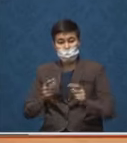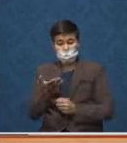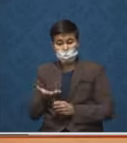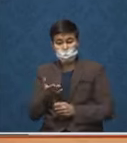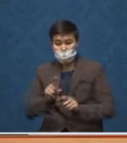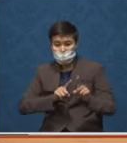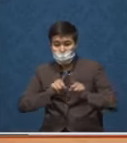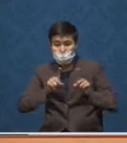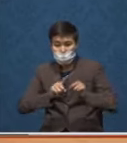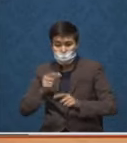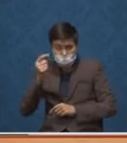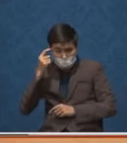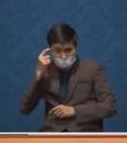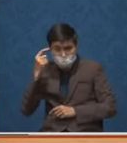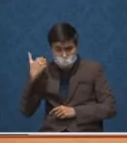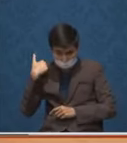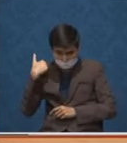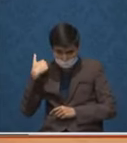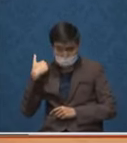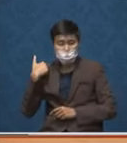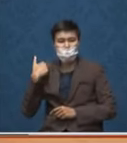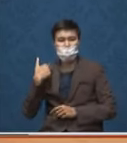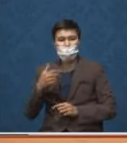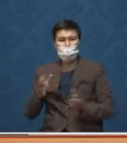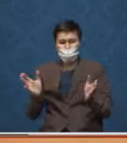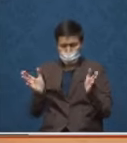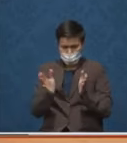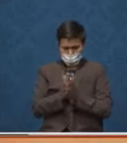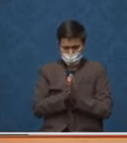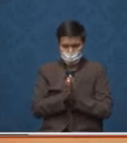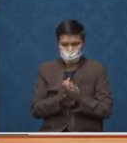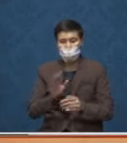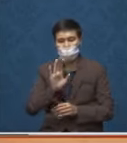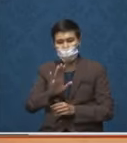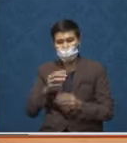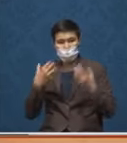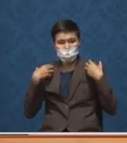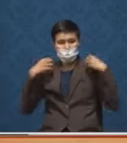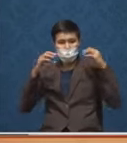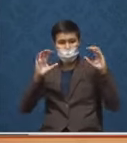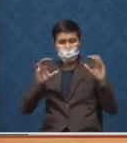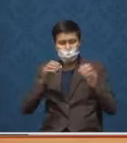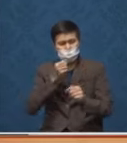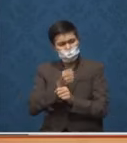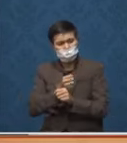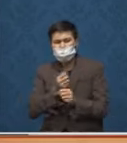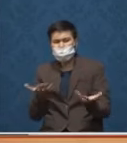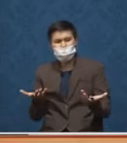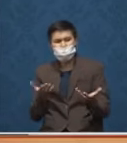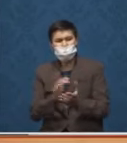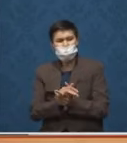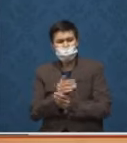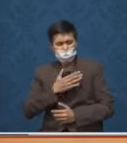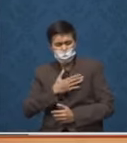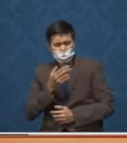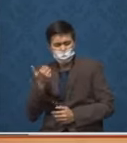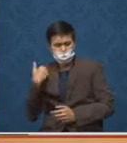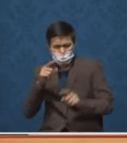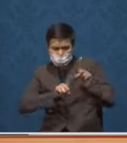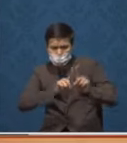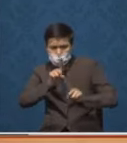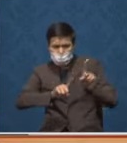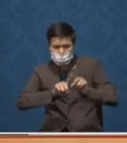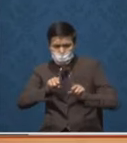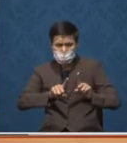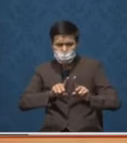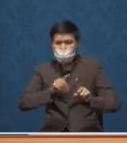ประเมินบ้างไหมว่าผลของการควบรวมเนี่ยในสายตาของรัฐบาลเนี่ยจะเป็นอย่างไรท่านได้มีการประเมินบ้างไหมว่าหาก